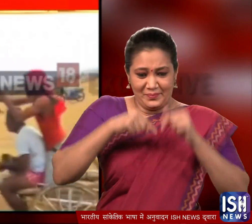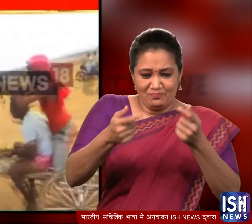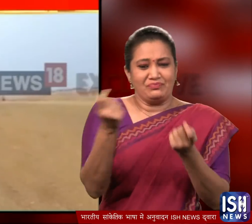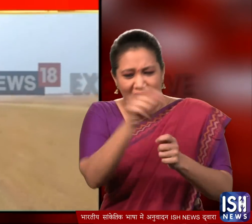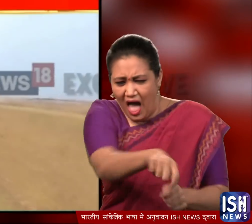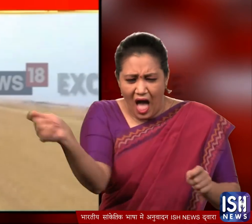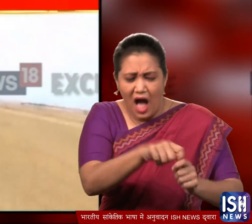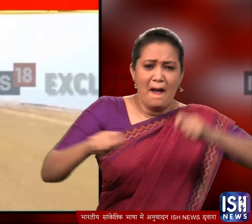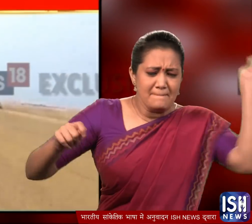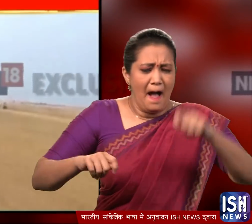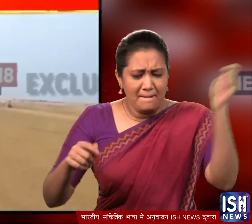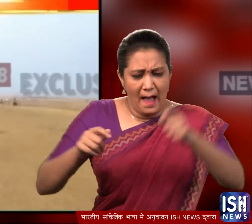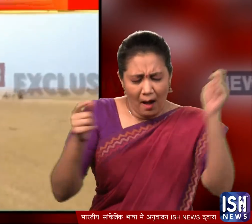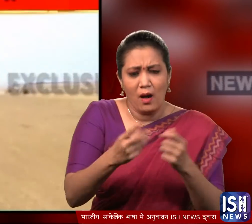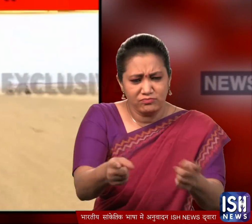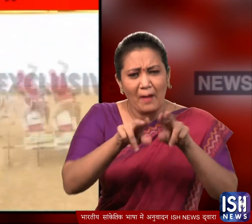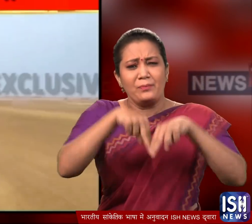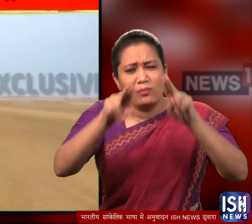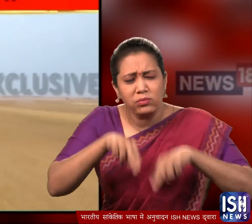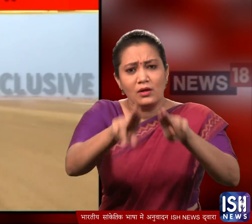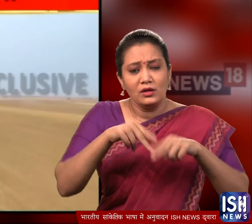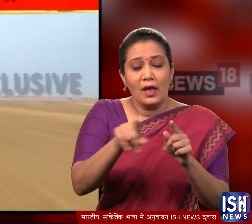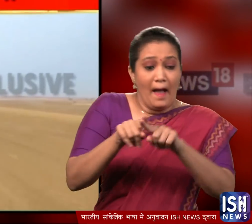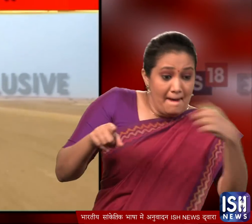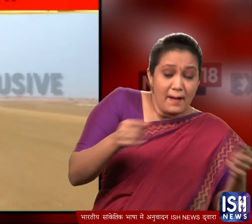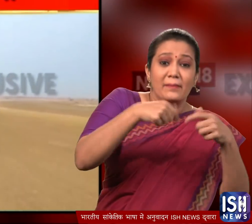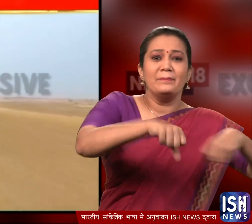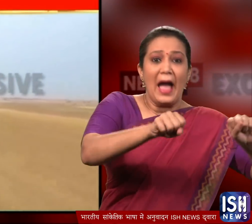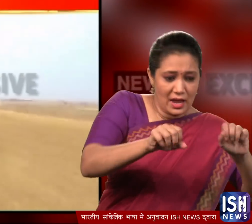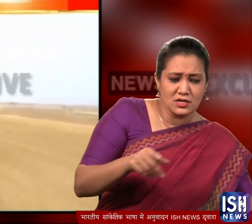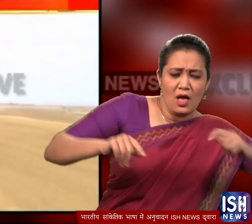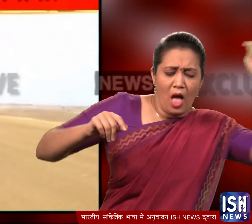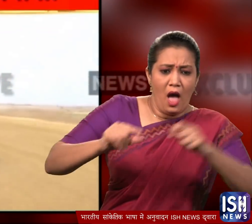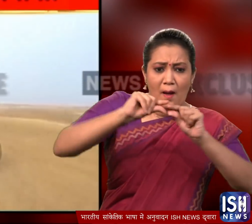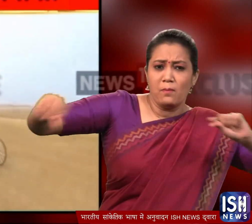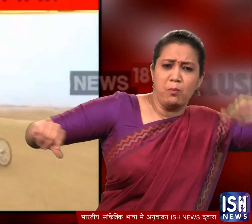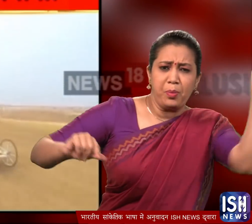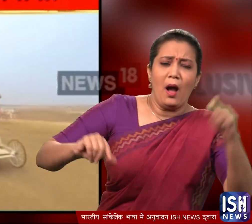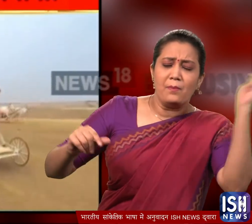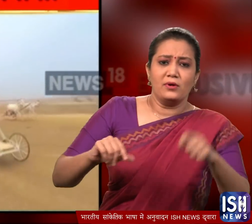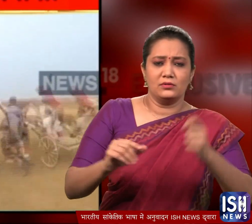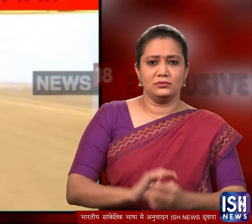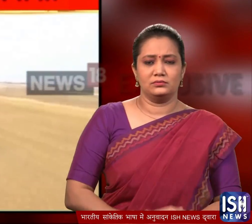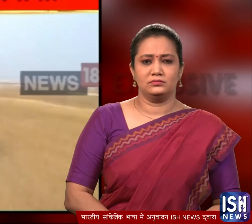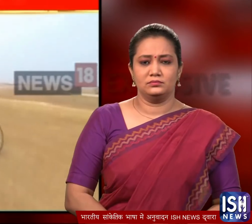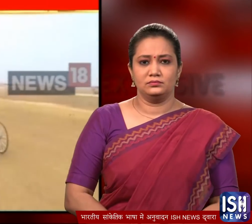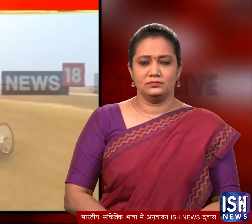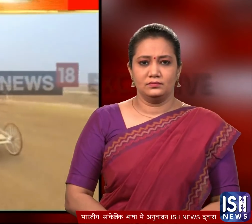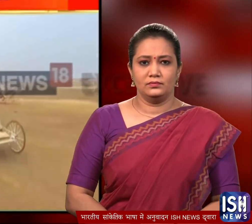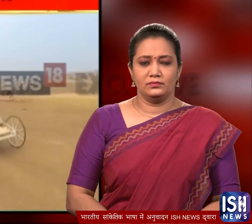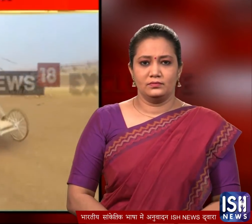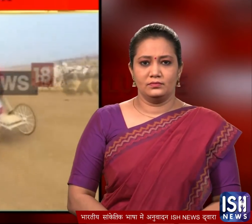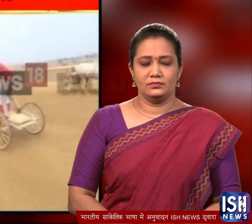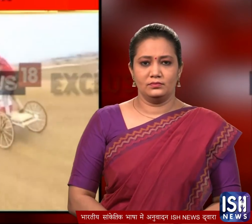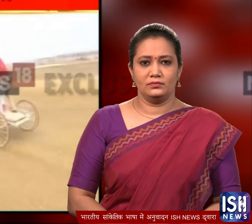में सवार लोग बैलों को बेरहमी से पीटते नजर आए। यही नहीं, बगल में मोटरसाइकिल पर चल रहे लोग भी बैलों को डंडे से पीटते दिखे।